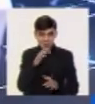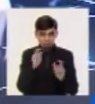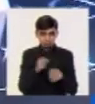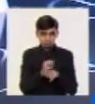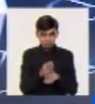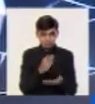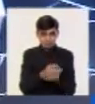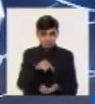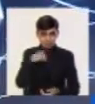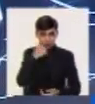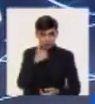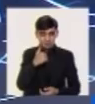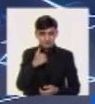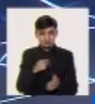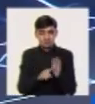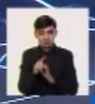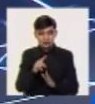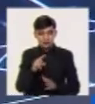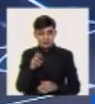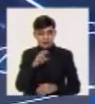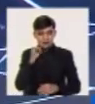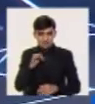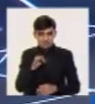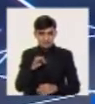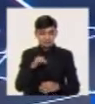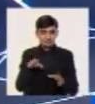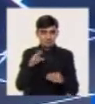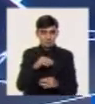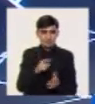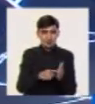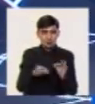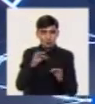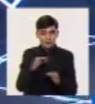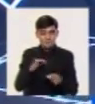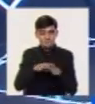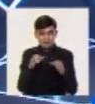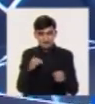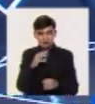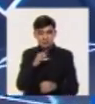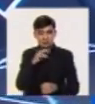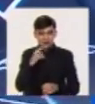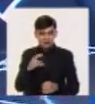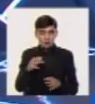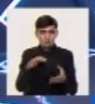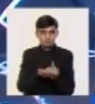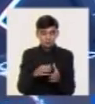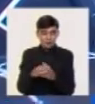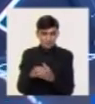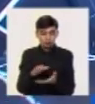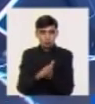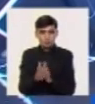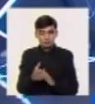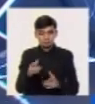тұрған биылғы жылдың сәуірінде жарияланып, маусымда Қарағанды билігі Шаңырақ Құрылысқом жауапкершілігі шектеулі серіктестігімен келісім